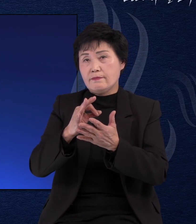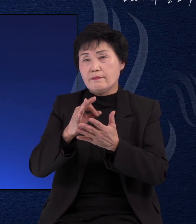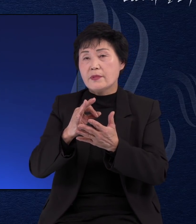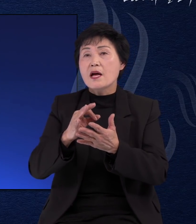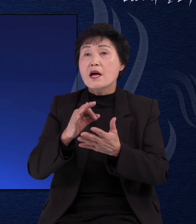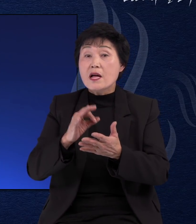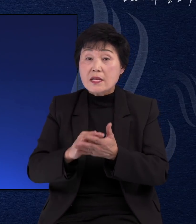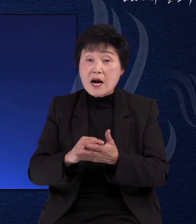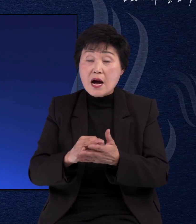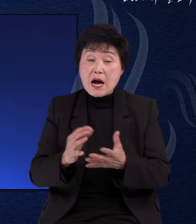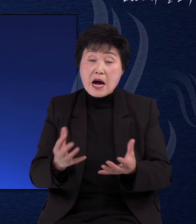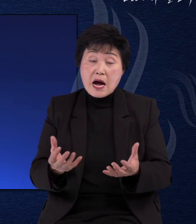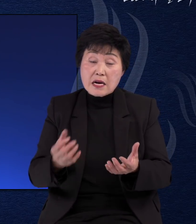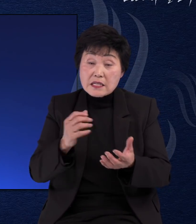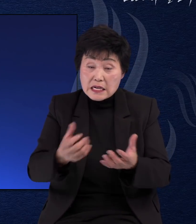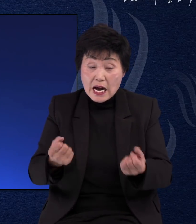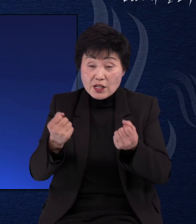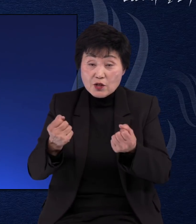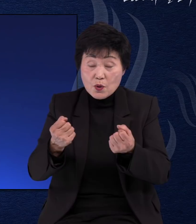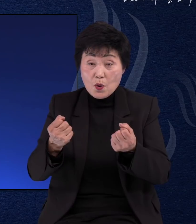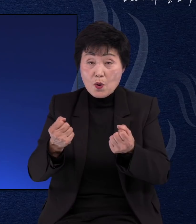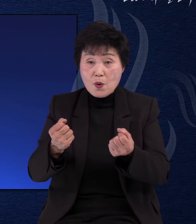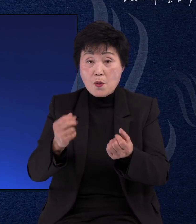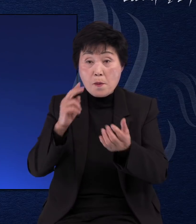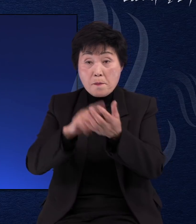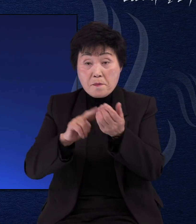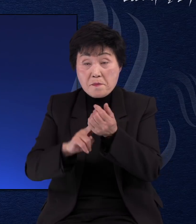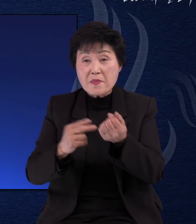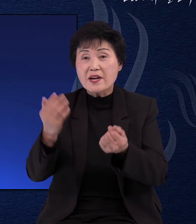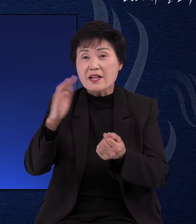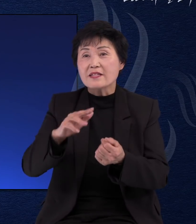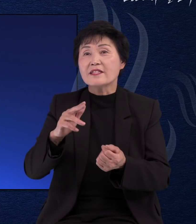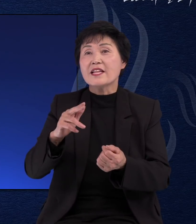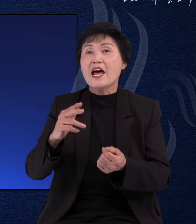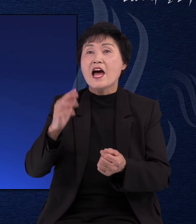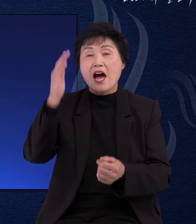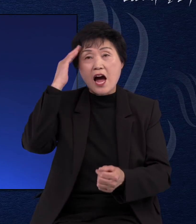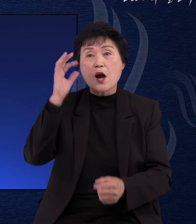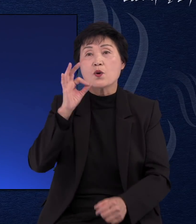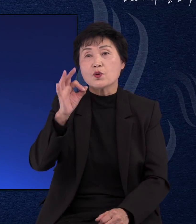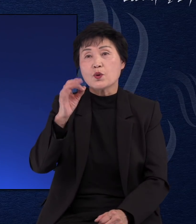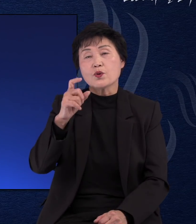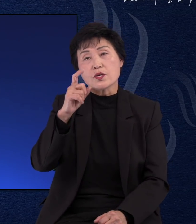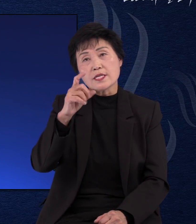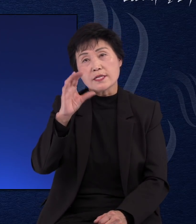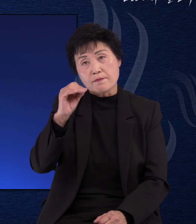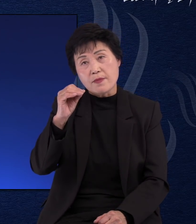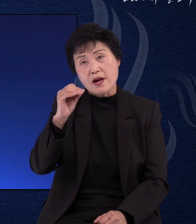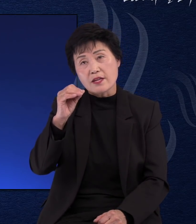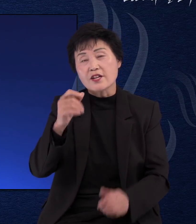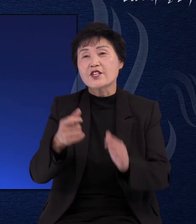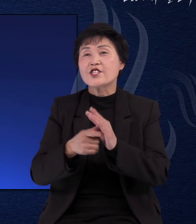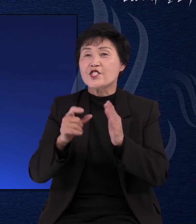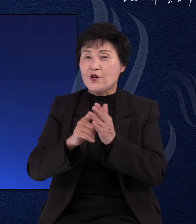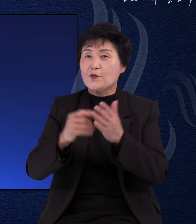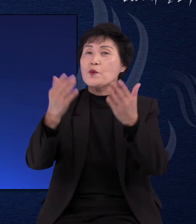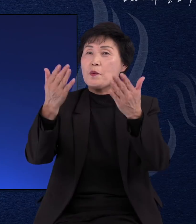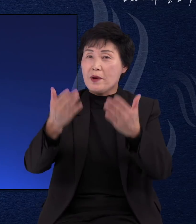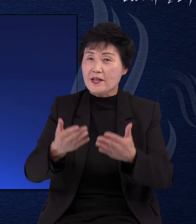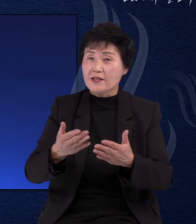몇 군데를 둘러가지고 했더니만 80불 80센트, 우리 한국 돈으로 10만 원 정도를 받게 되어서 그 다음